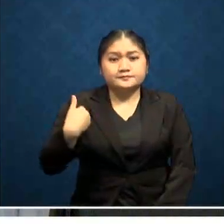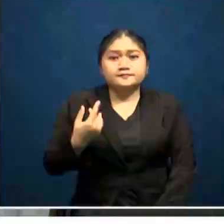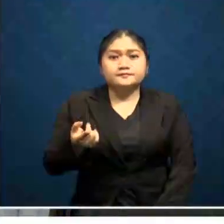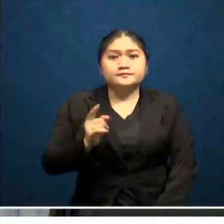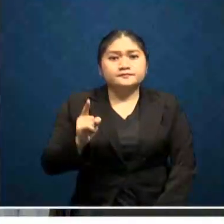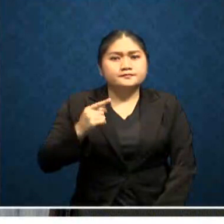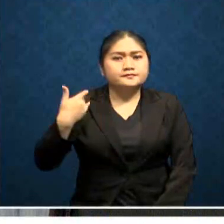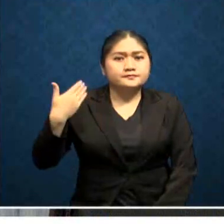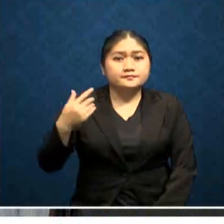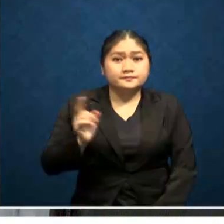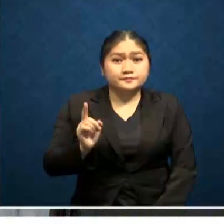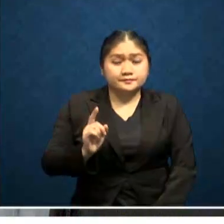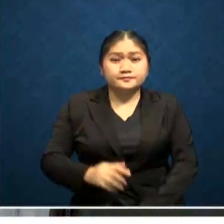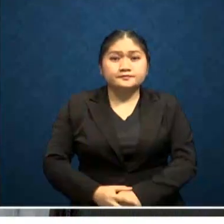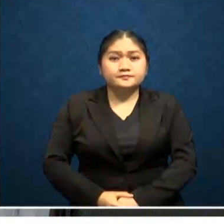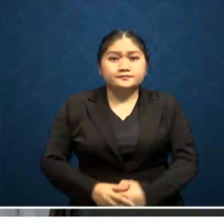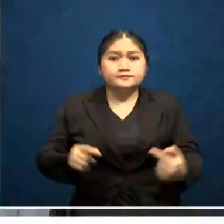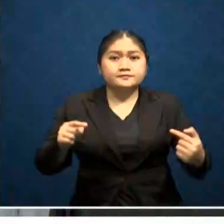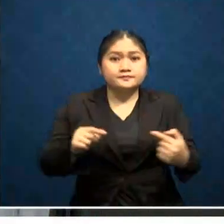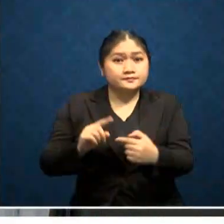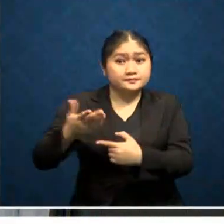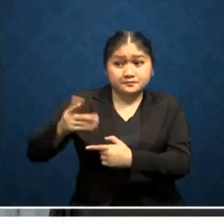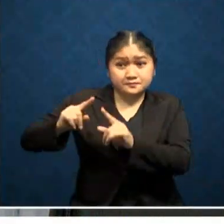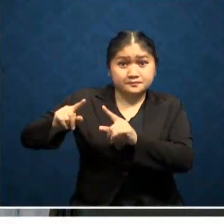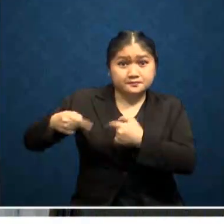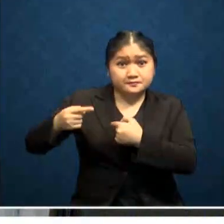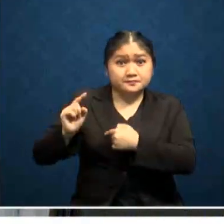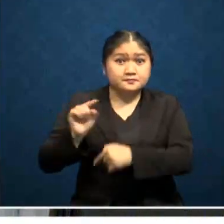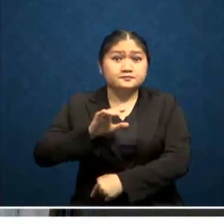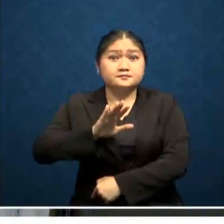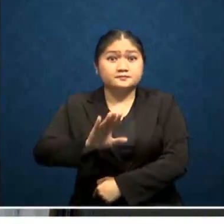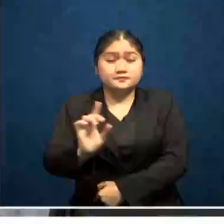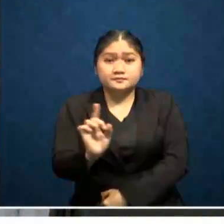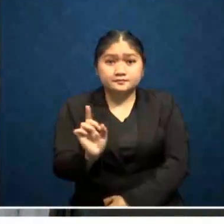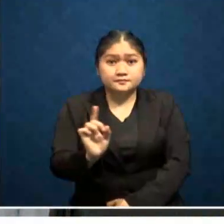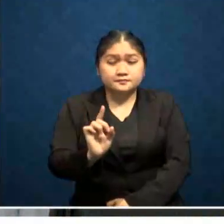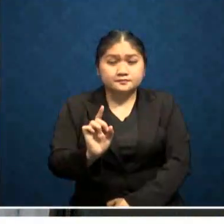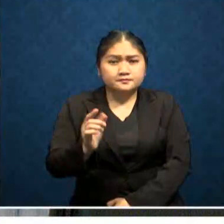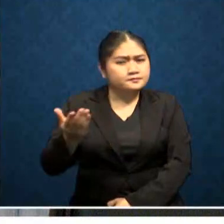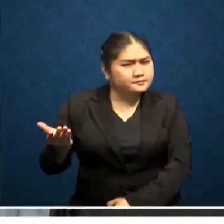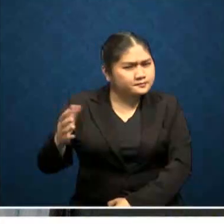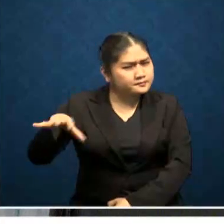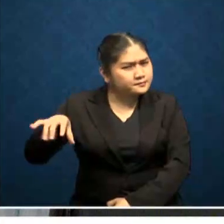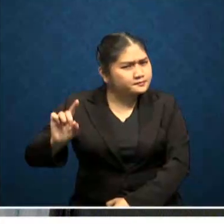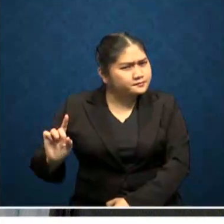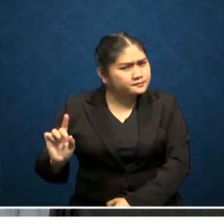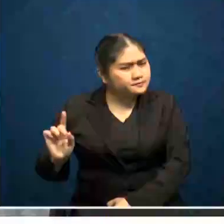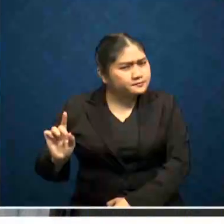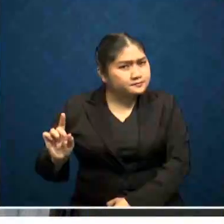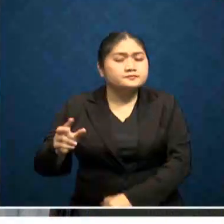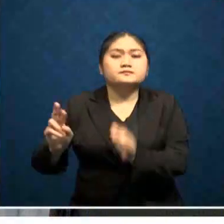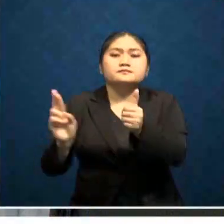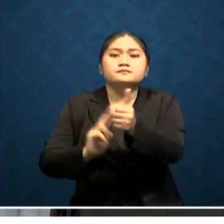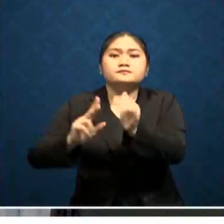กระผมเพิ่งได้รับเอ่อการตอบเอ่อของเอ่อทางท่านรอง